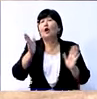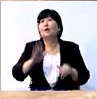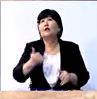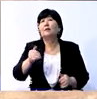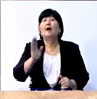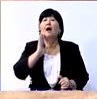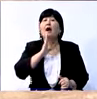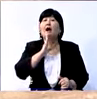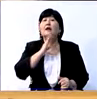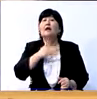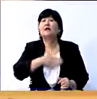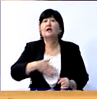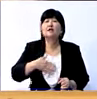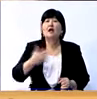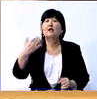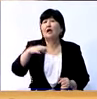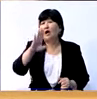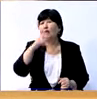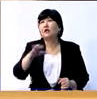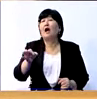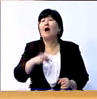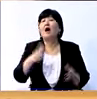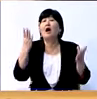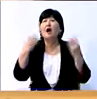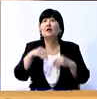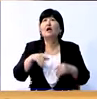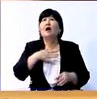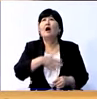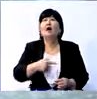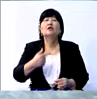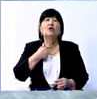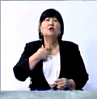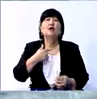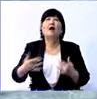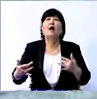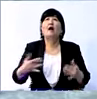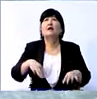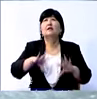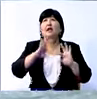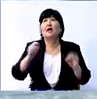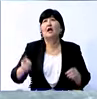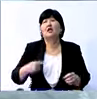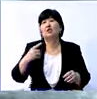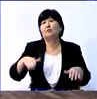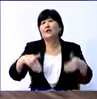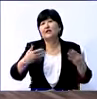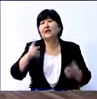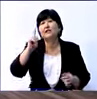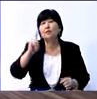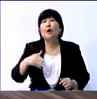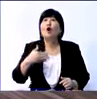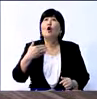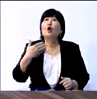ананың зарын, жаугершілік замандағы ақ жаулықтылардың ащы үнін әртіс шебер жеткізе білген.